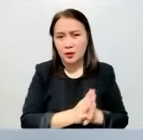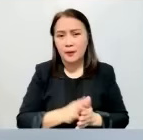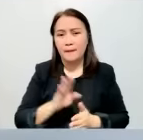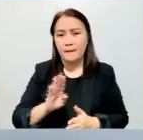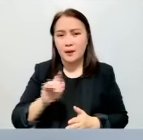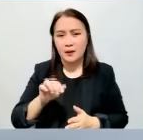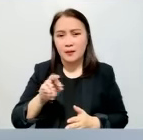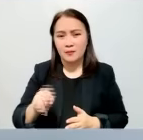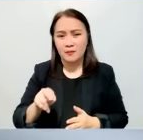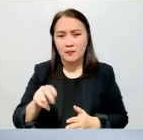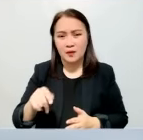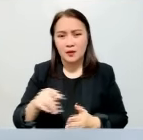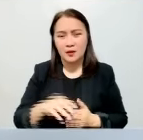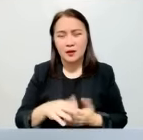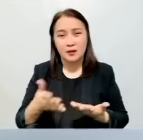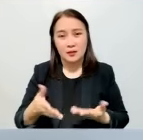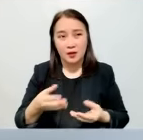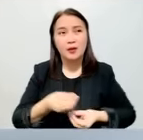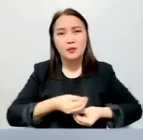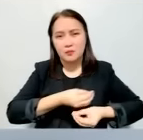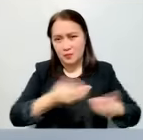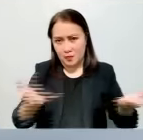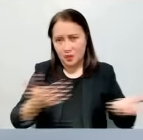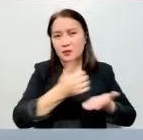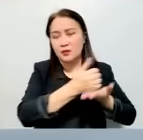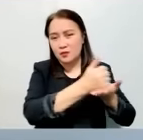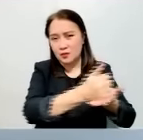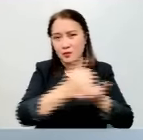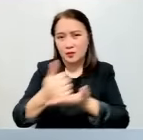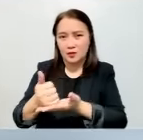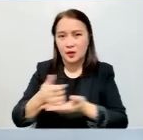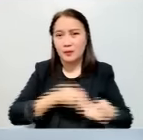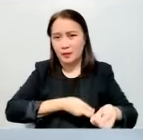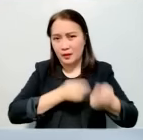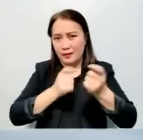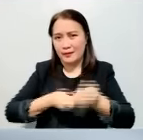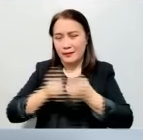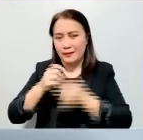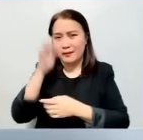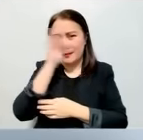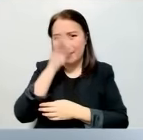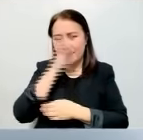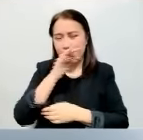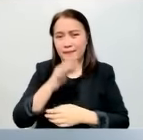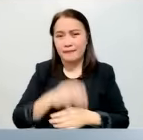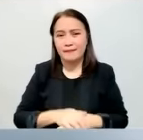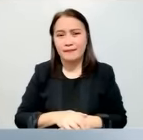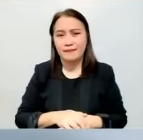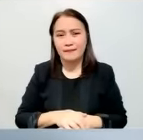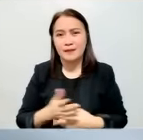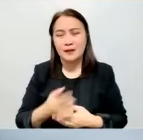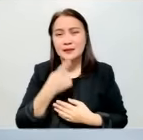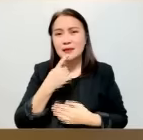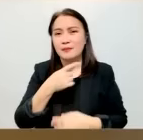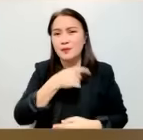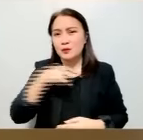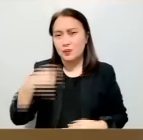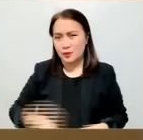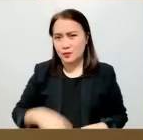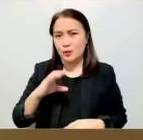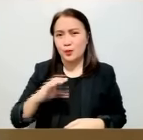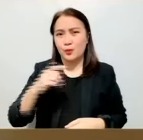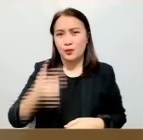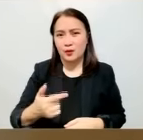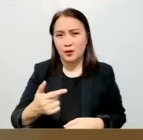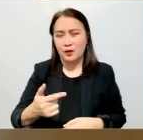para mamigay ng tulong sa mga mangingistang Pinoy. Sa article ng The Global Times kahapon, sinabi ng China Coast Guard na